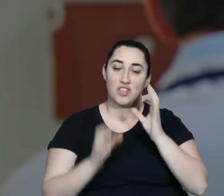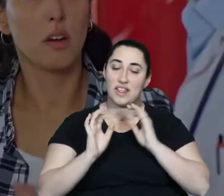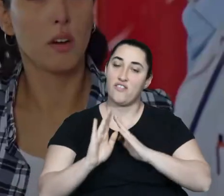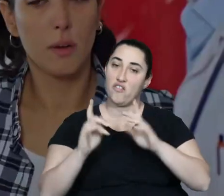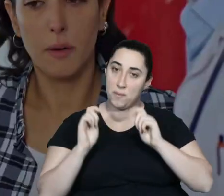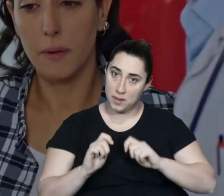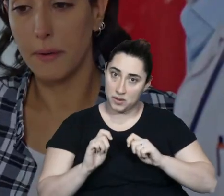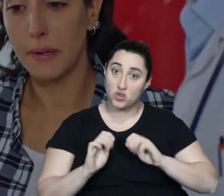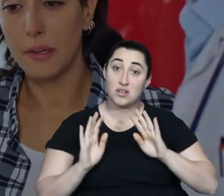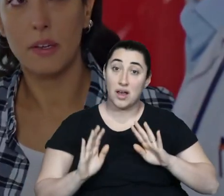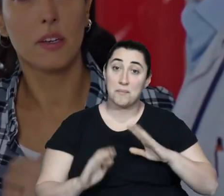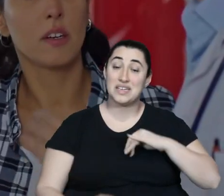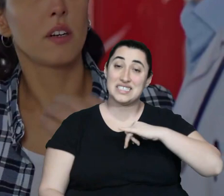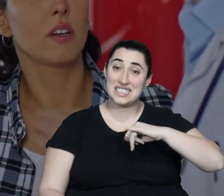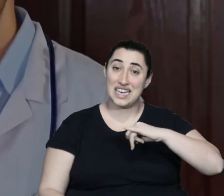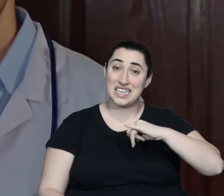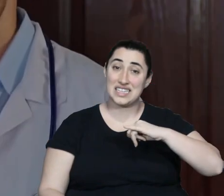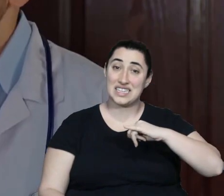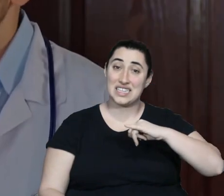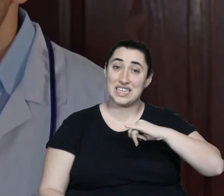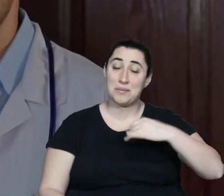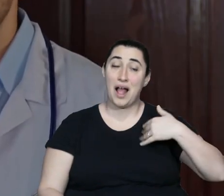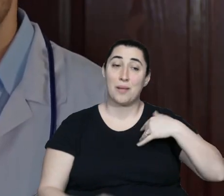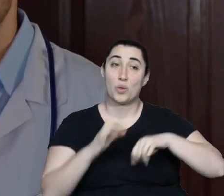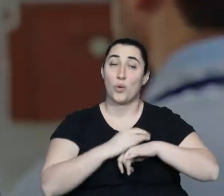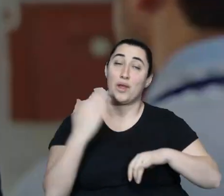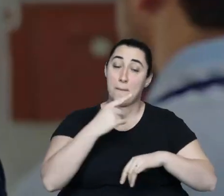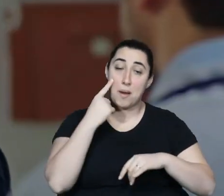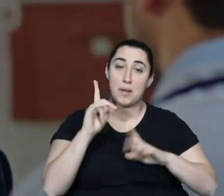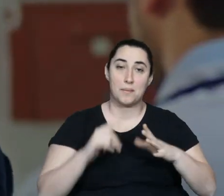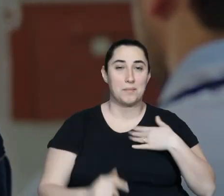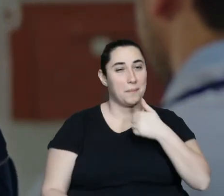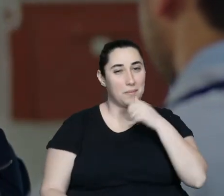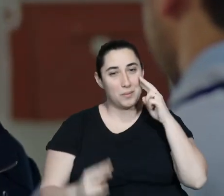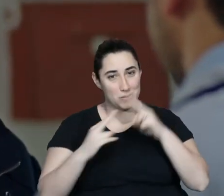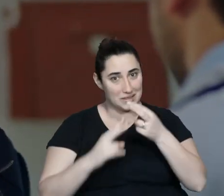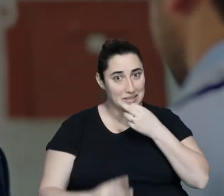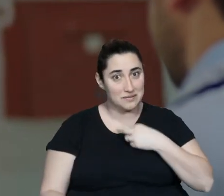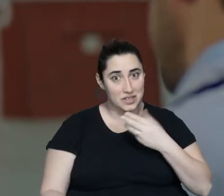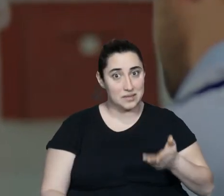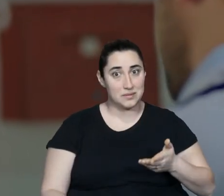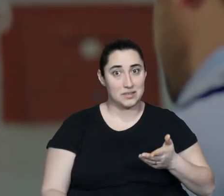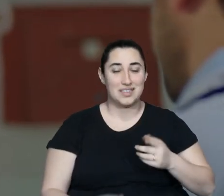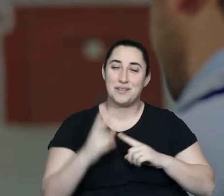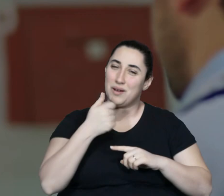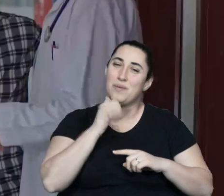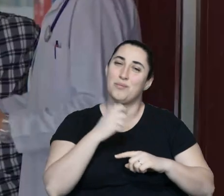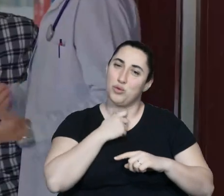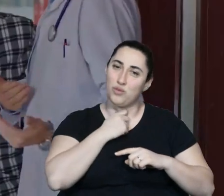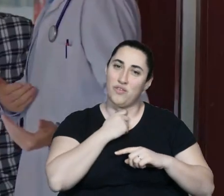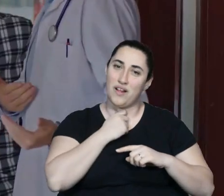devam edeceğiz. Ama en kısa sürede bir kalp uzmanını görmesi gerekiyor. Ben babamı göreyim müsaadenizle. İbrahim abi